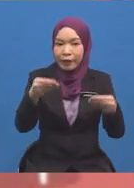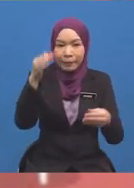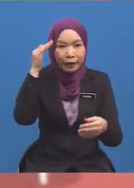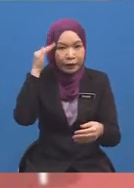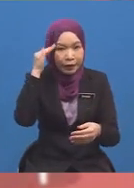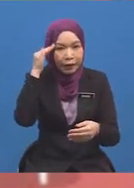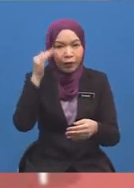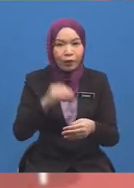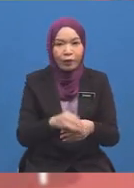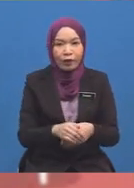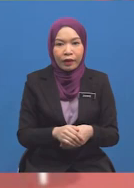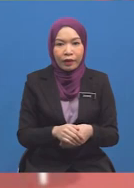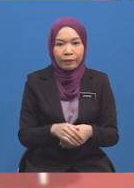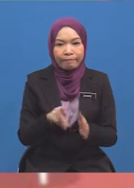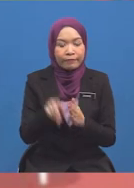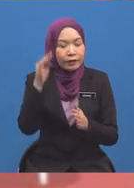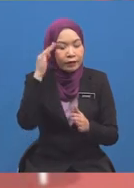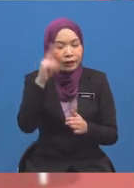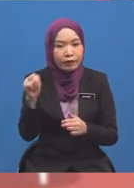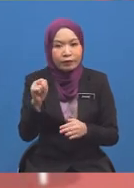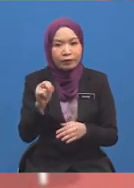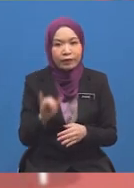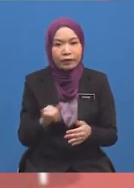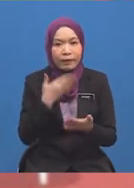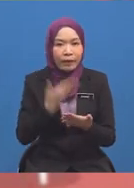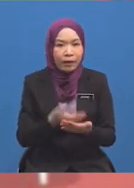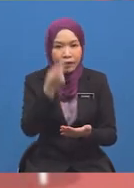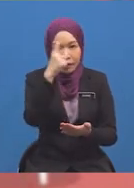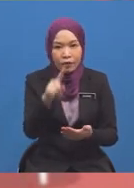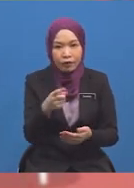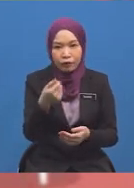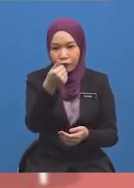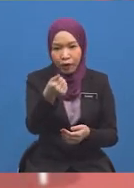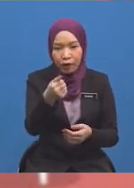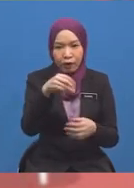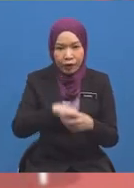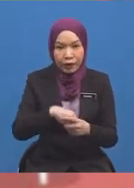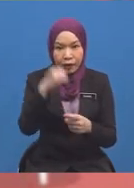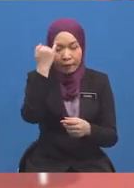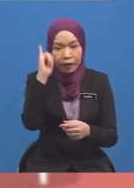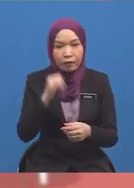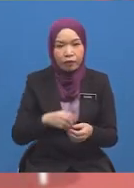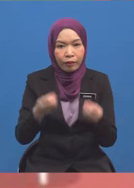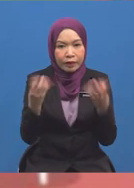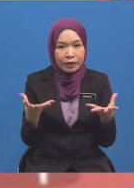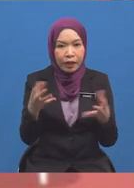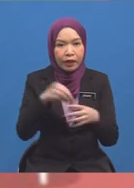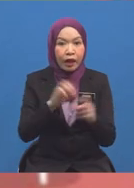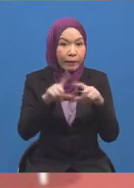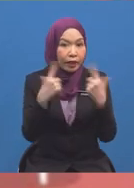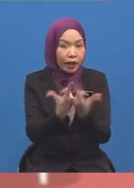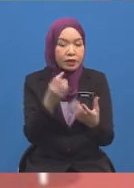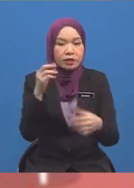memberi pengetahuan yang berguna kepada kamu dalam darah pecahan semase di dalam gelas